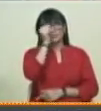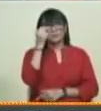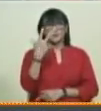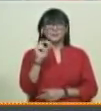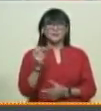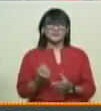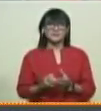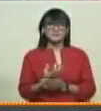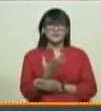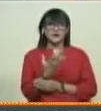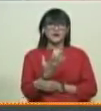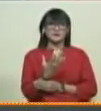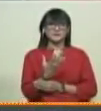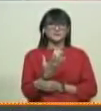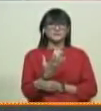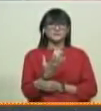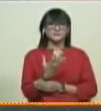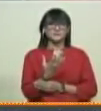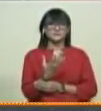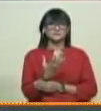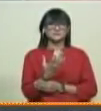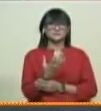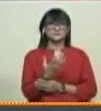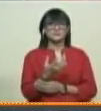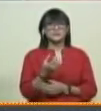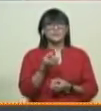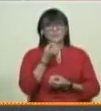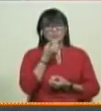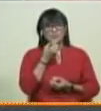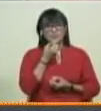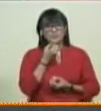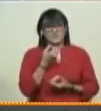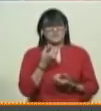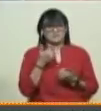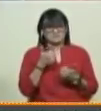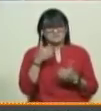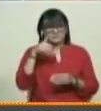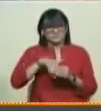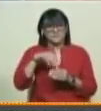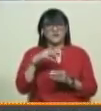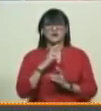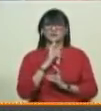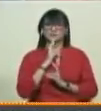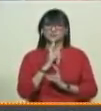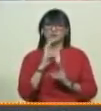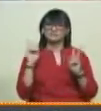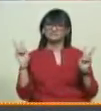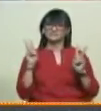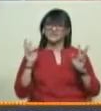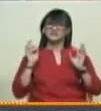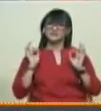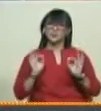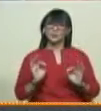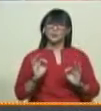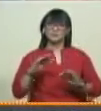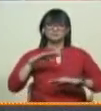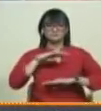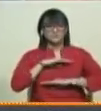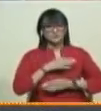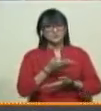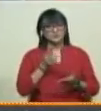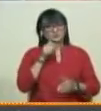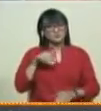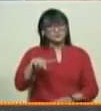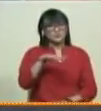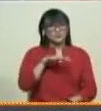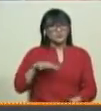de mayo vamos a tener unas buenas elecciones y un resultado victorioso muy satisfactorio para el pueblo